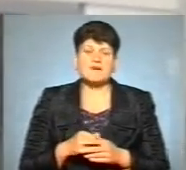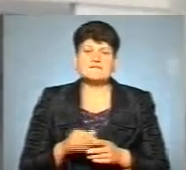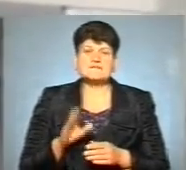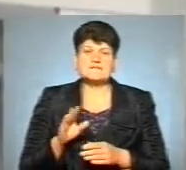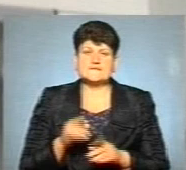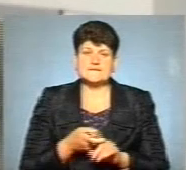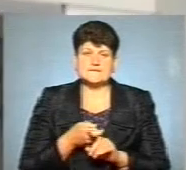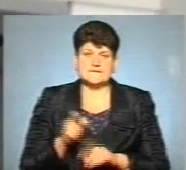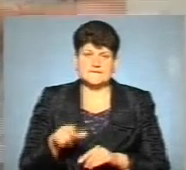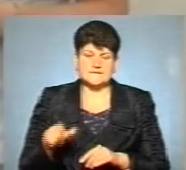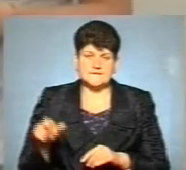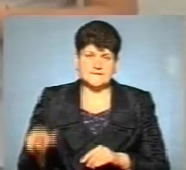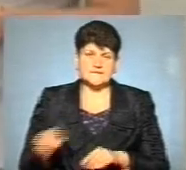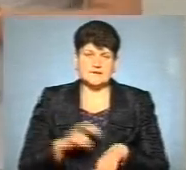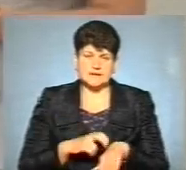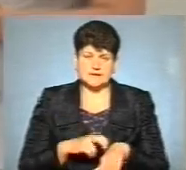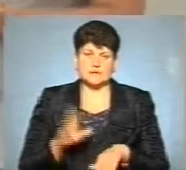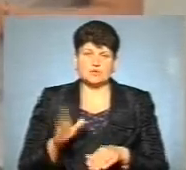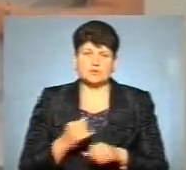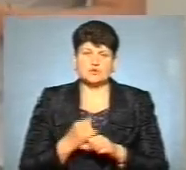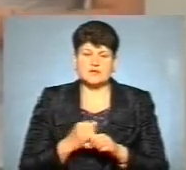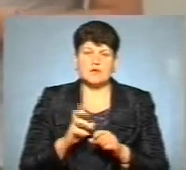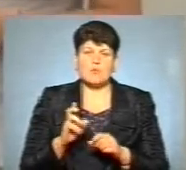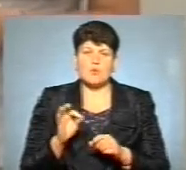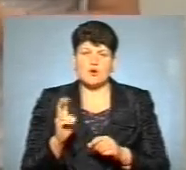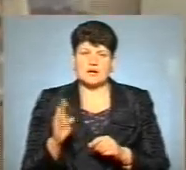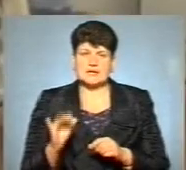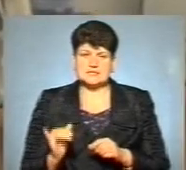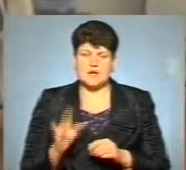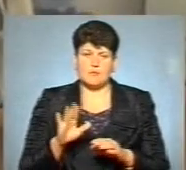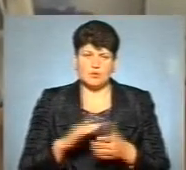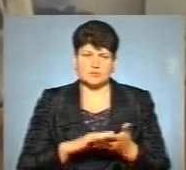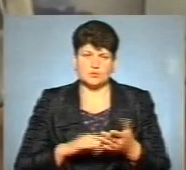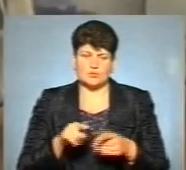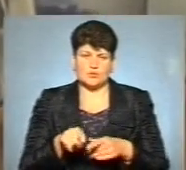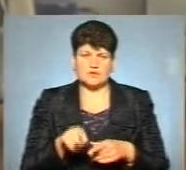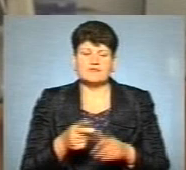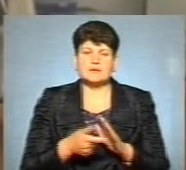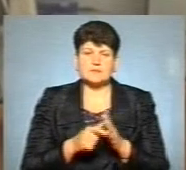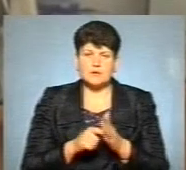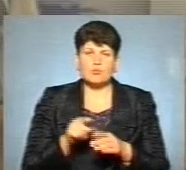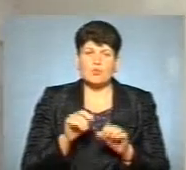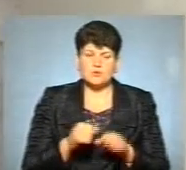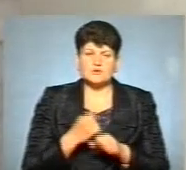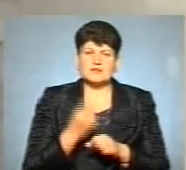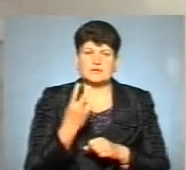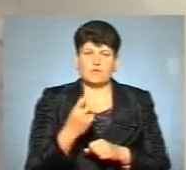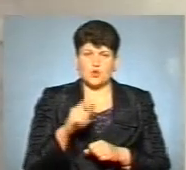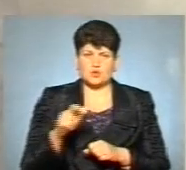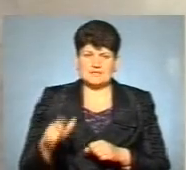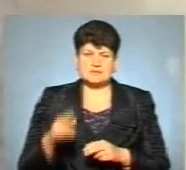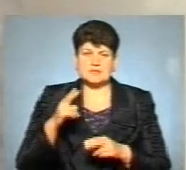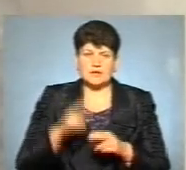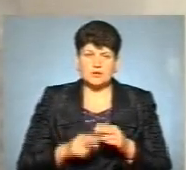працюватимуть у ламінарному боксі. Наступний етап дослідження проводитимуть у цій кімнаті. Тут можуть працювати 2 осіб.